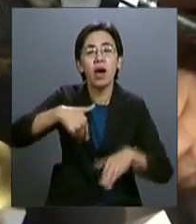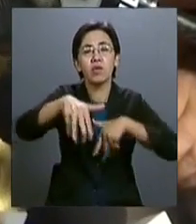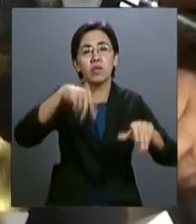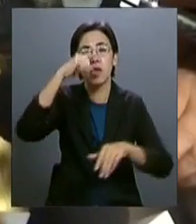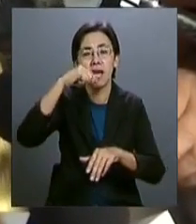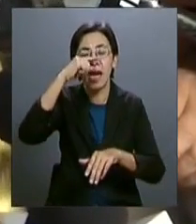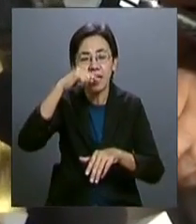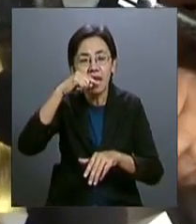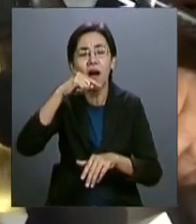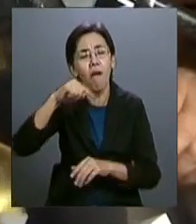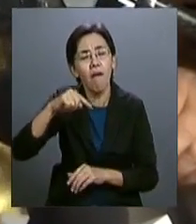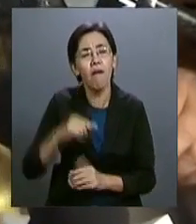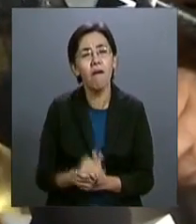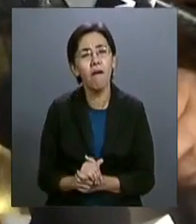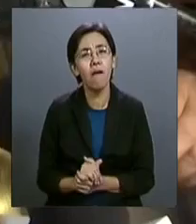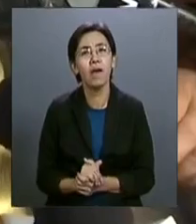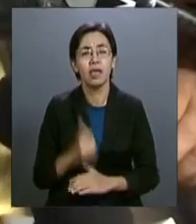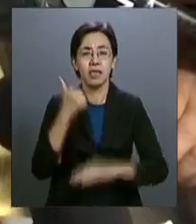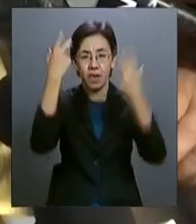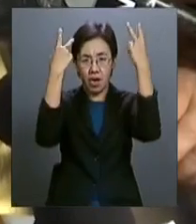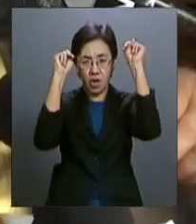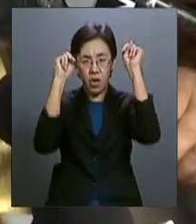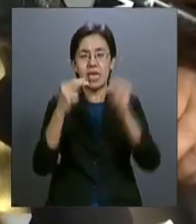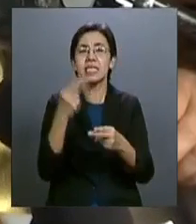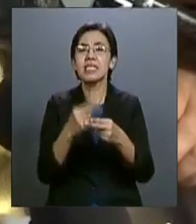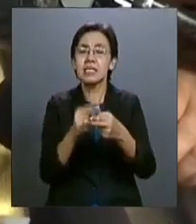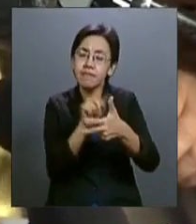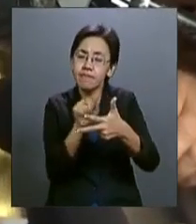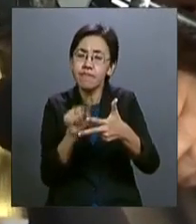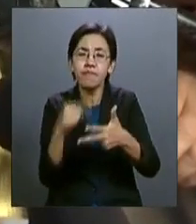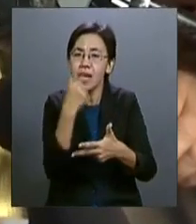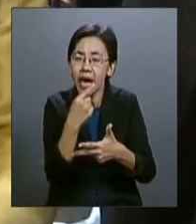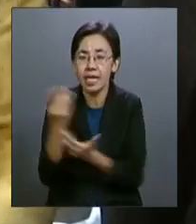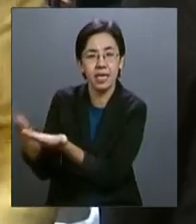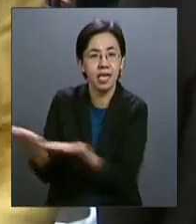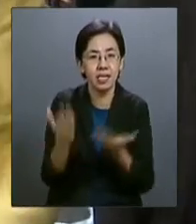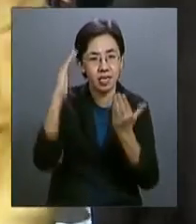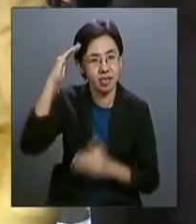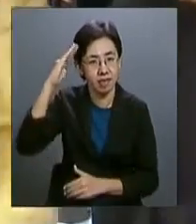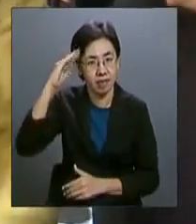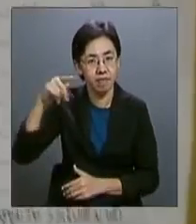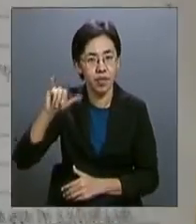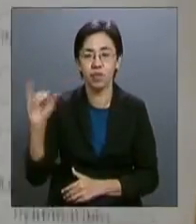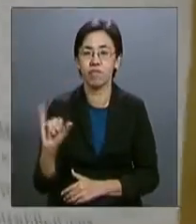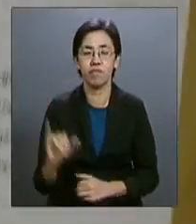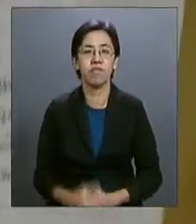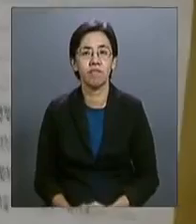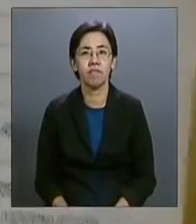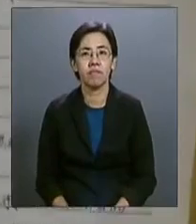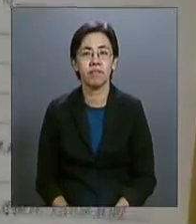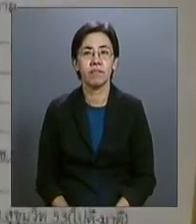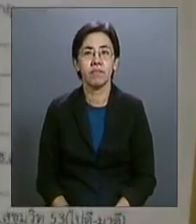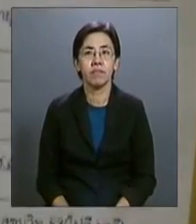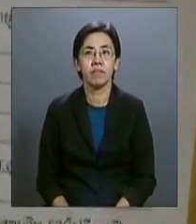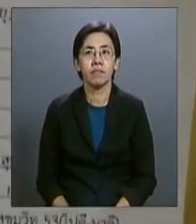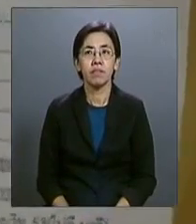ไทยในฐานะรัฐมนตรีนายกรัฐมนตรีแต่ยังไม่ได้มีการเชิญใคร นายอุตตมะยังค